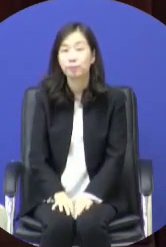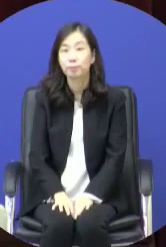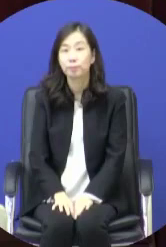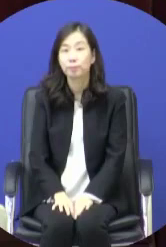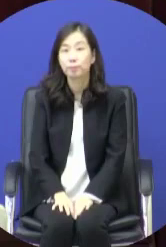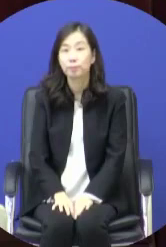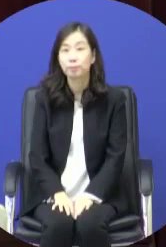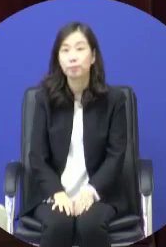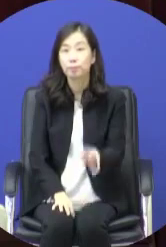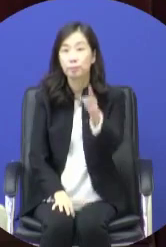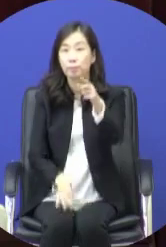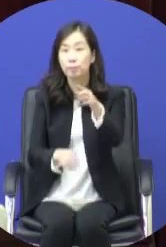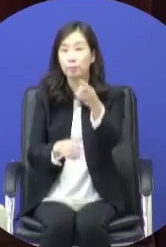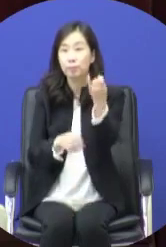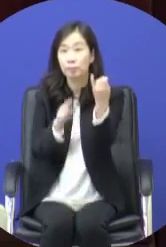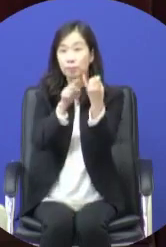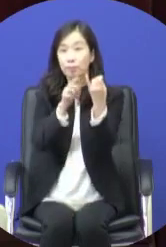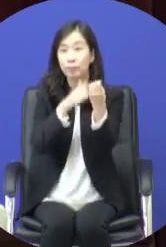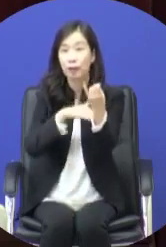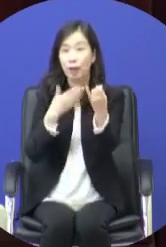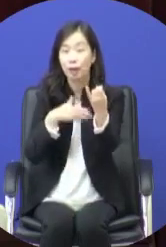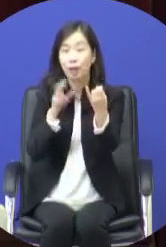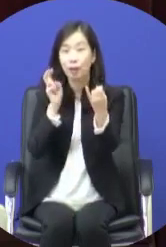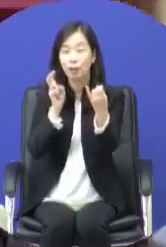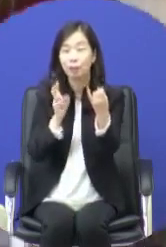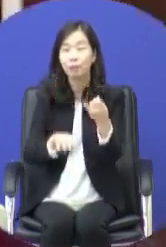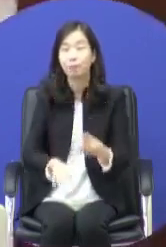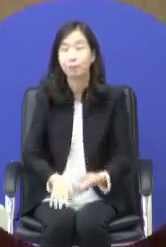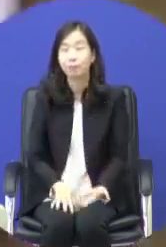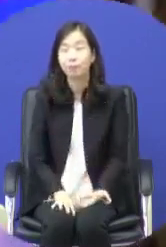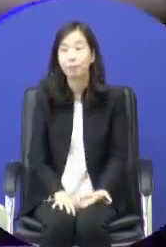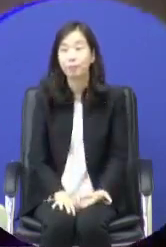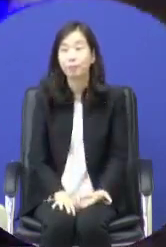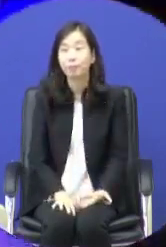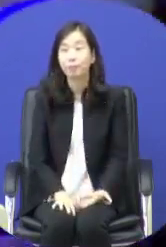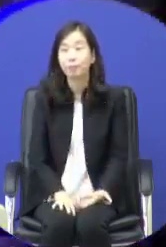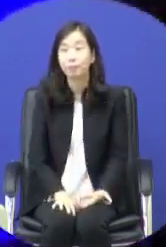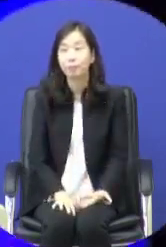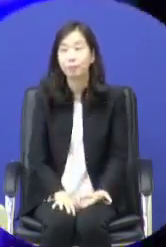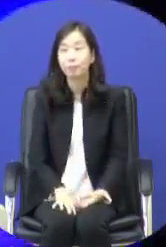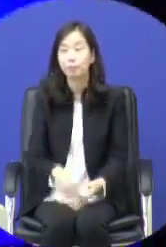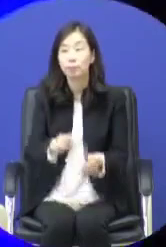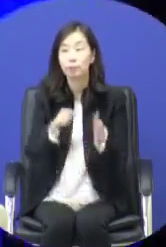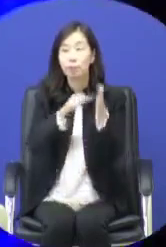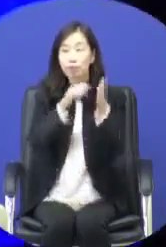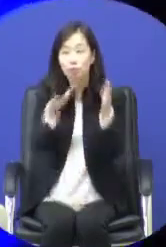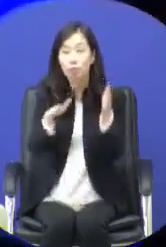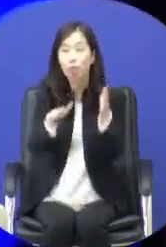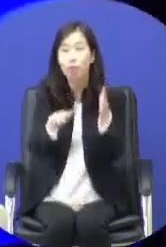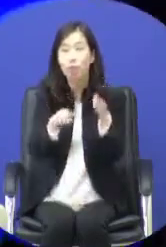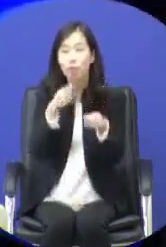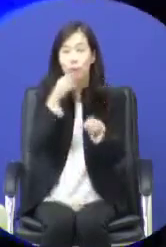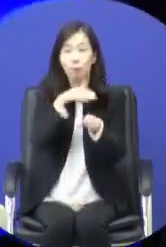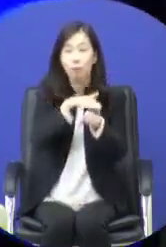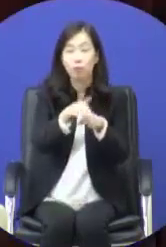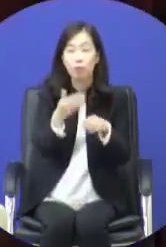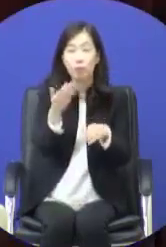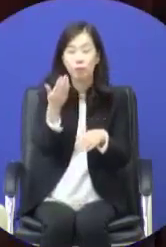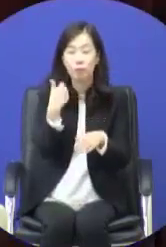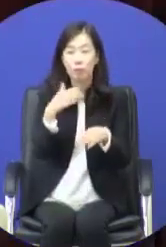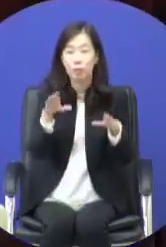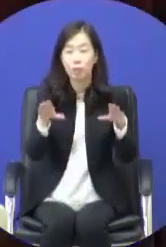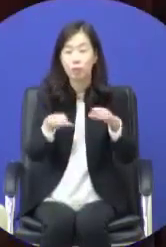네, 이분 좀 잘 알고 계실 거라 알고 있습니다. 이분이 그 유명한 민주당 전